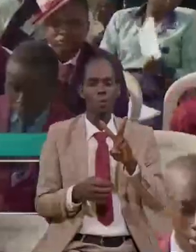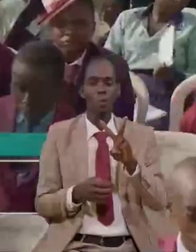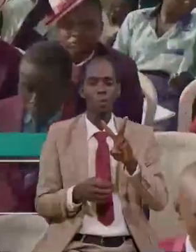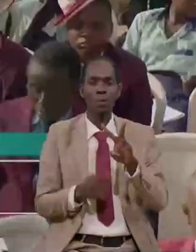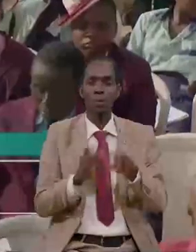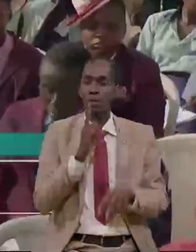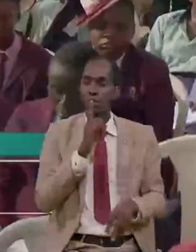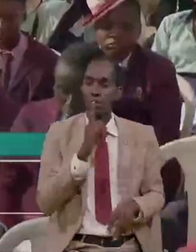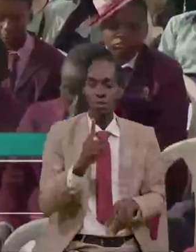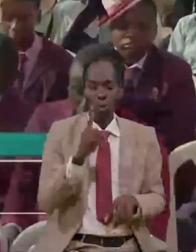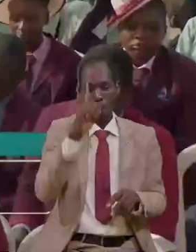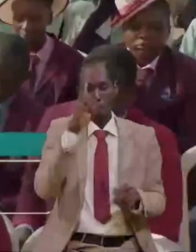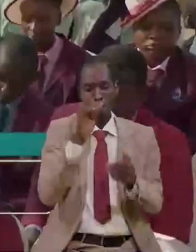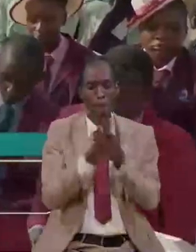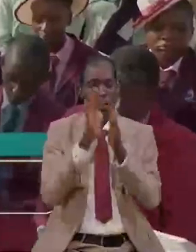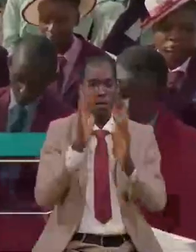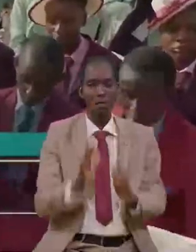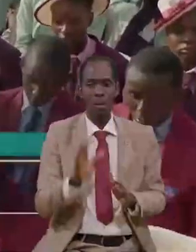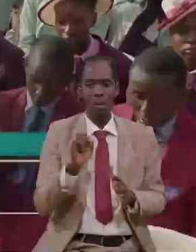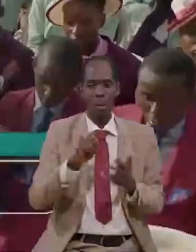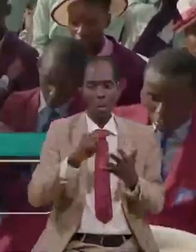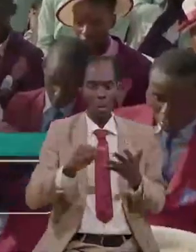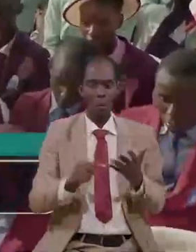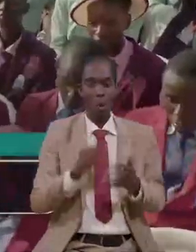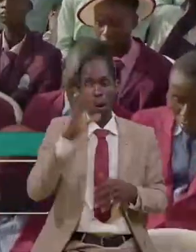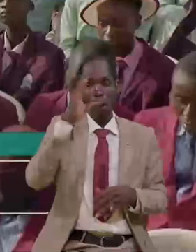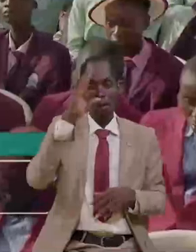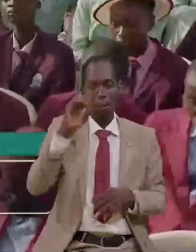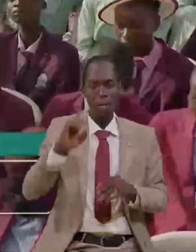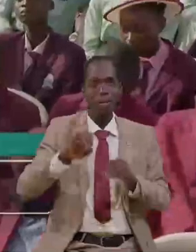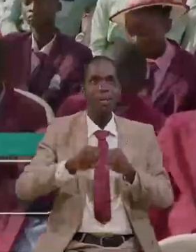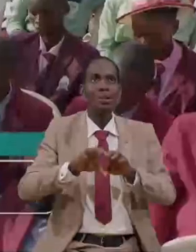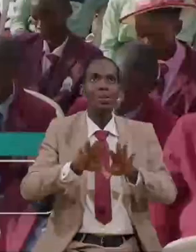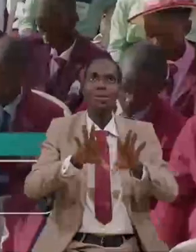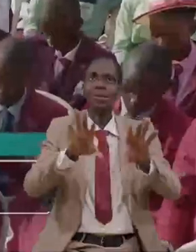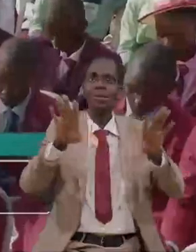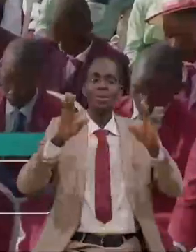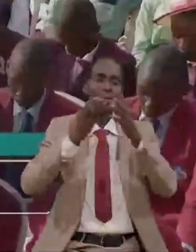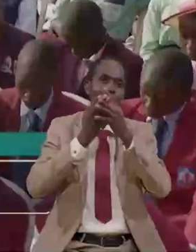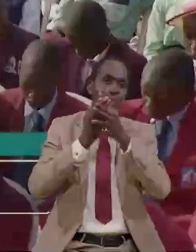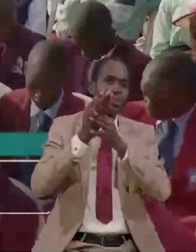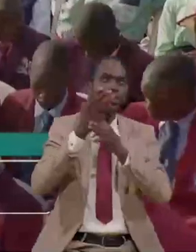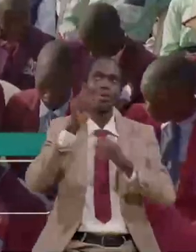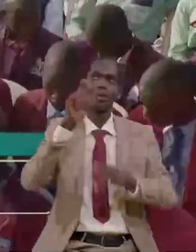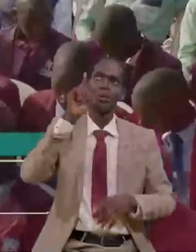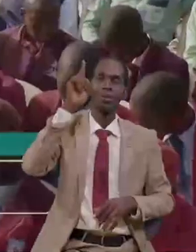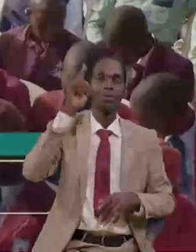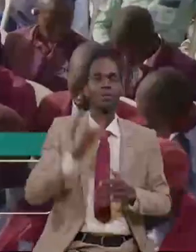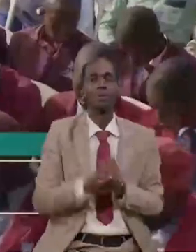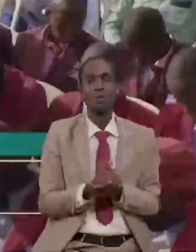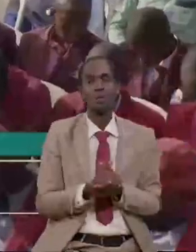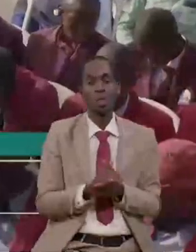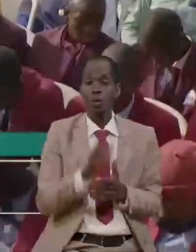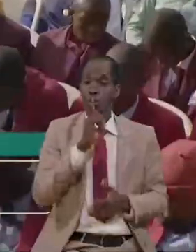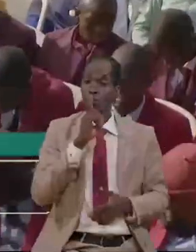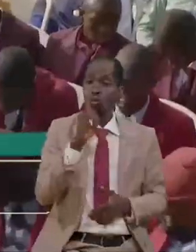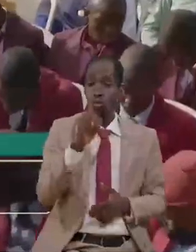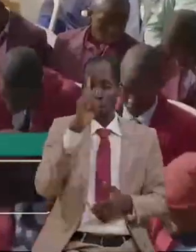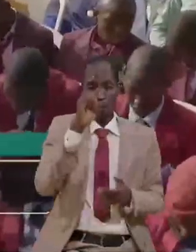Les vrais croyants parmi les hommes brillent à travers lui. Les vrais